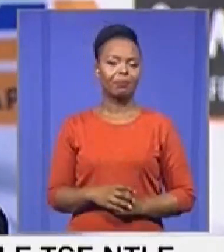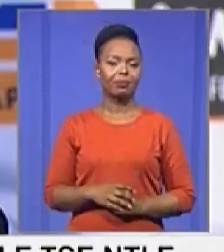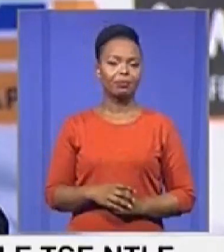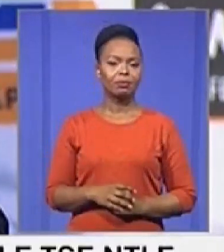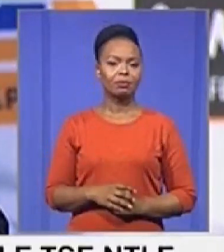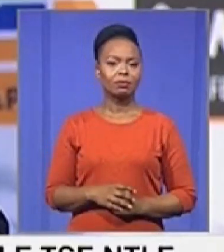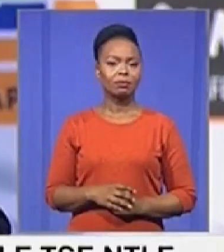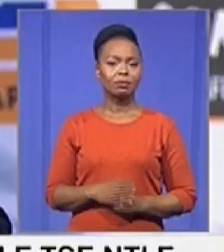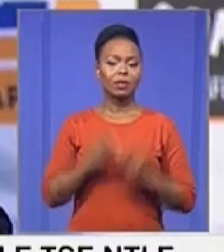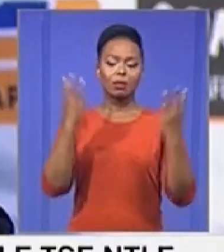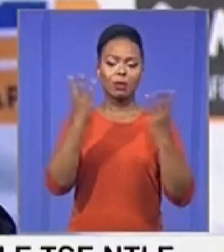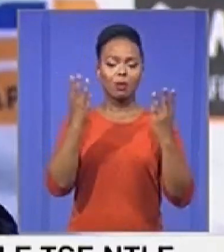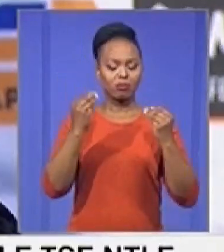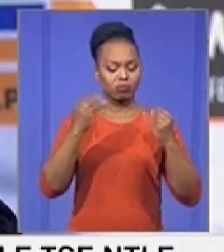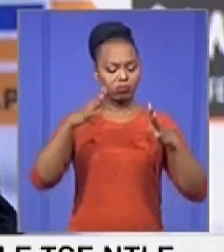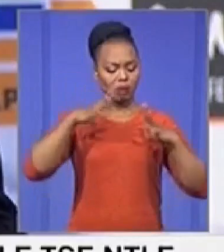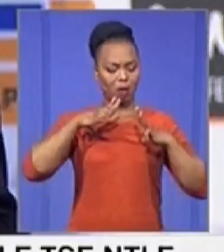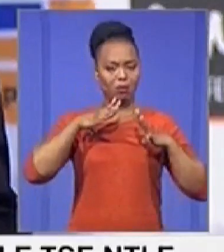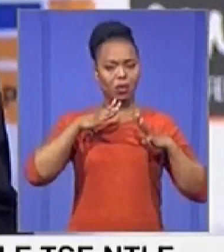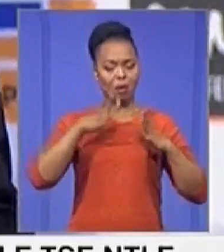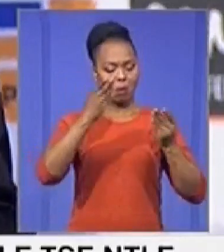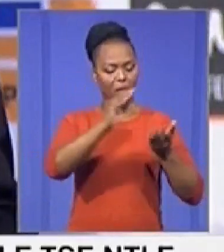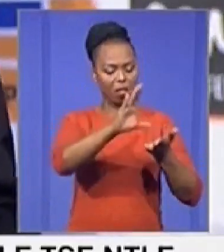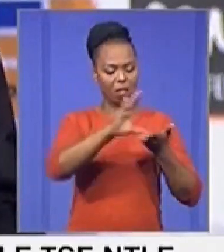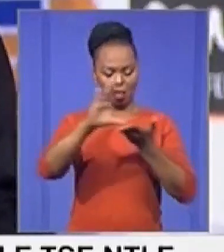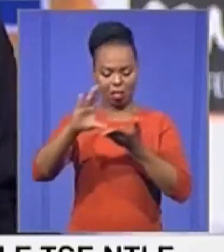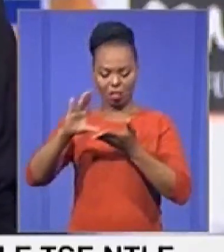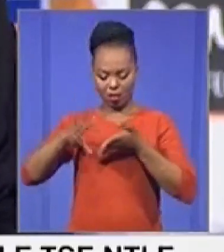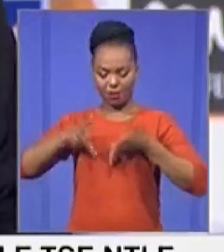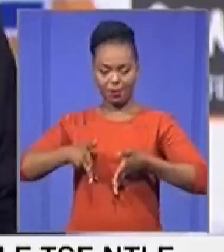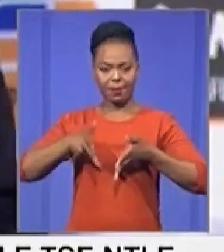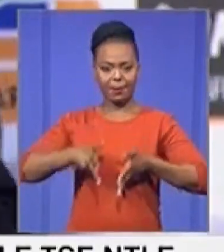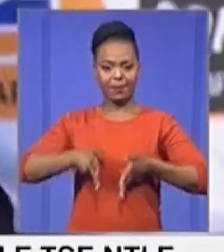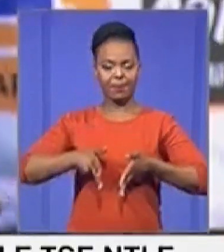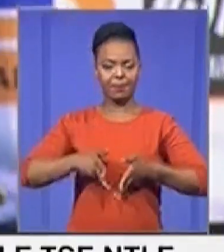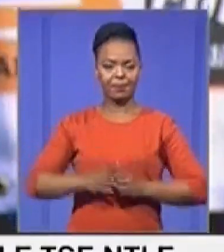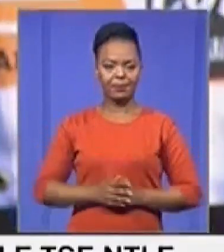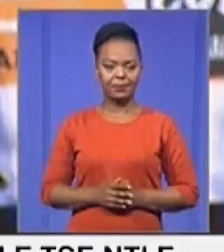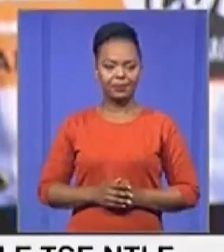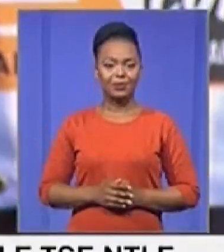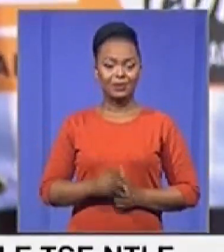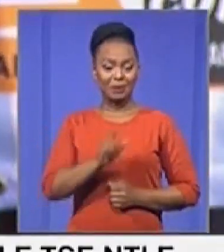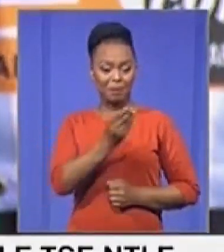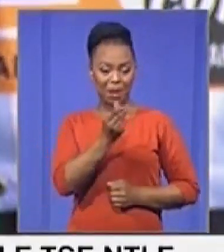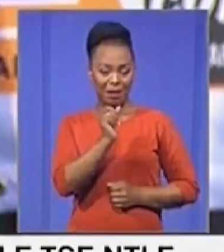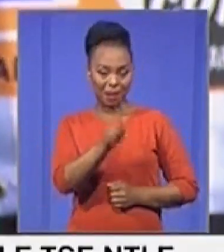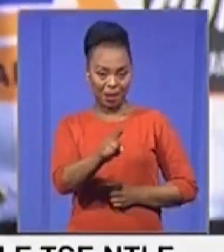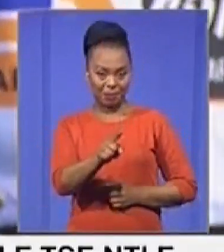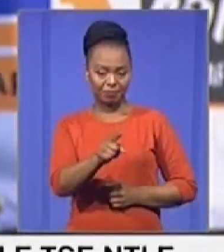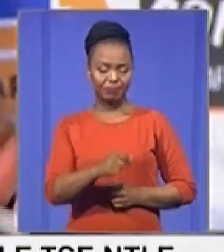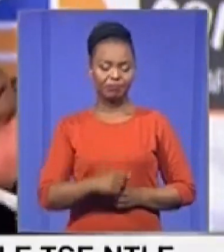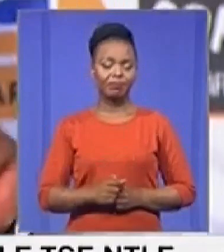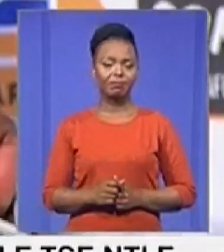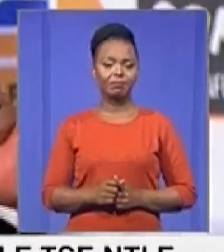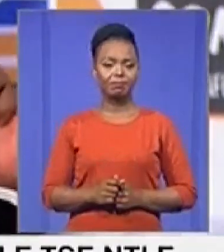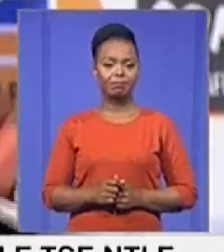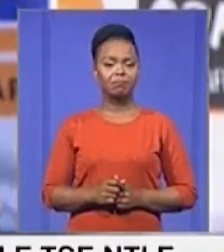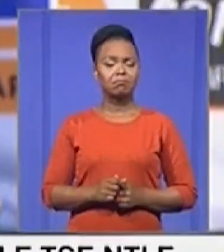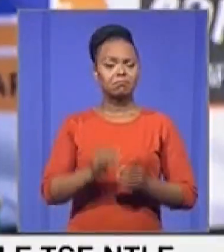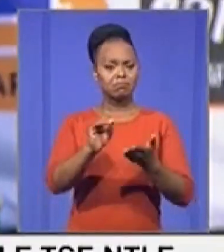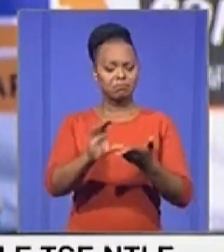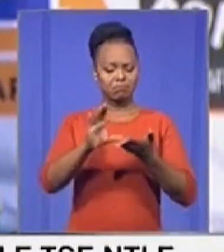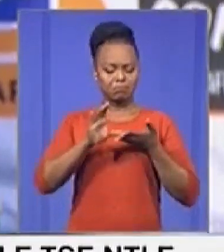bao ba na le ditšhelete batle ba tlise ditšhelete tsa bona. Re batla gore ditšhelete tseo di tle